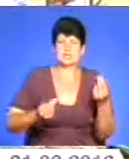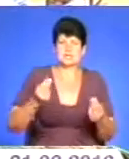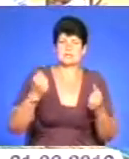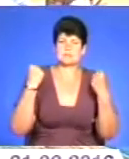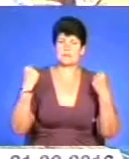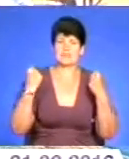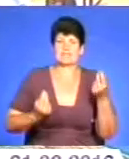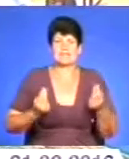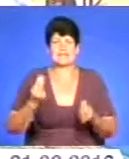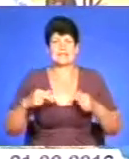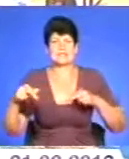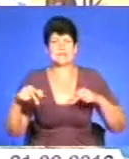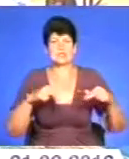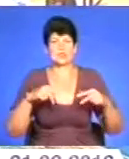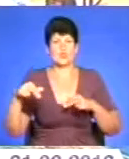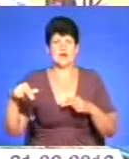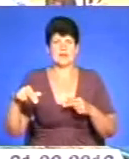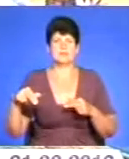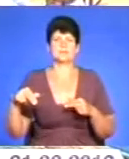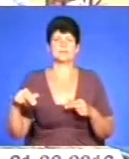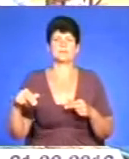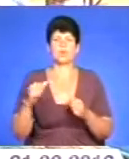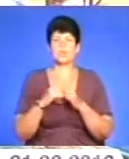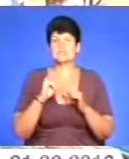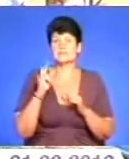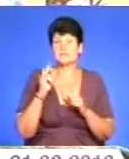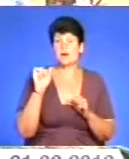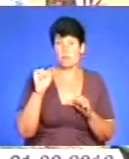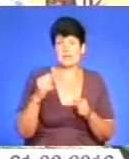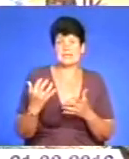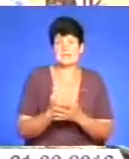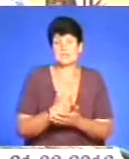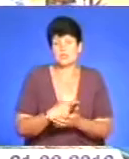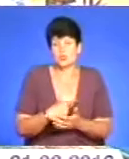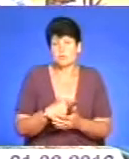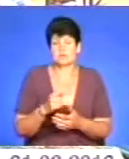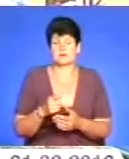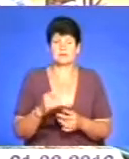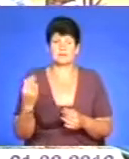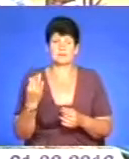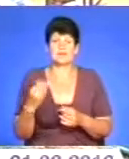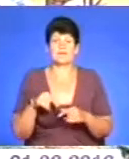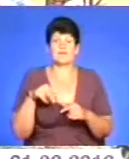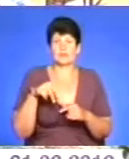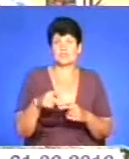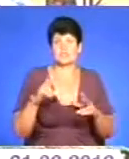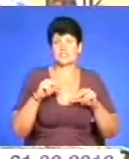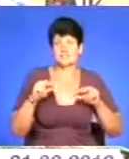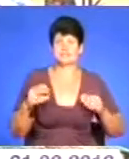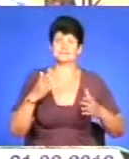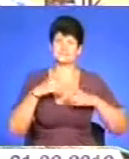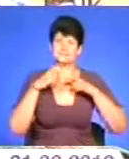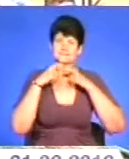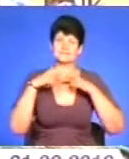ігор, танцювальних виступів. Кожна дитина могла знайти щось для себе, і діти виходили звідси щасливі, задоволені.